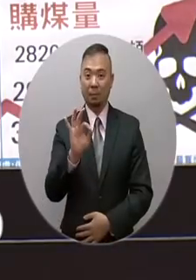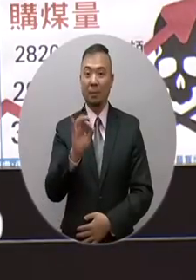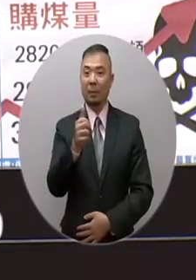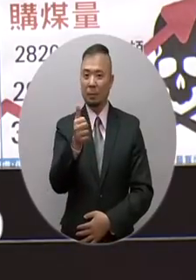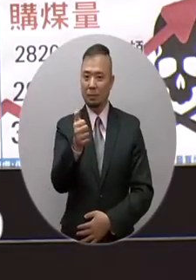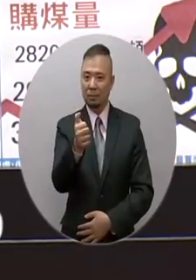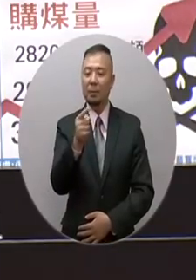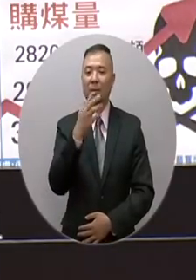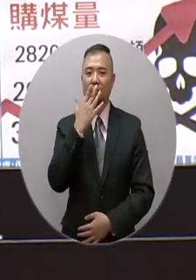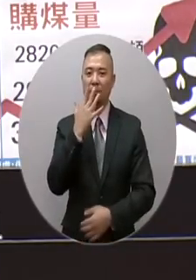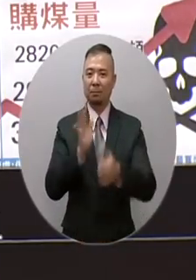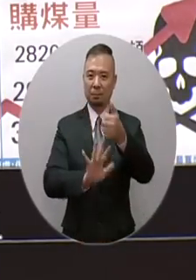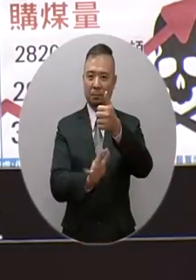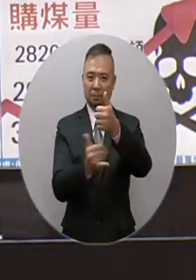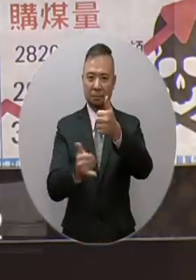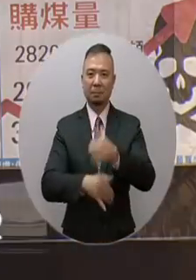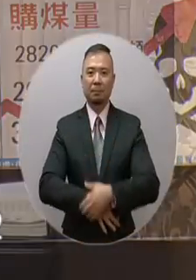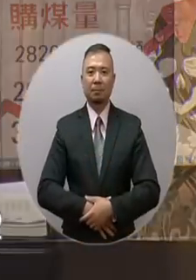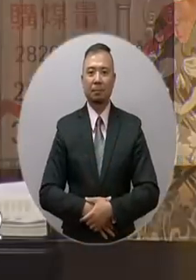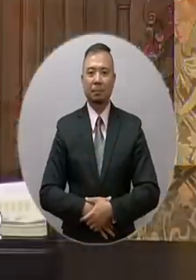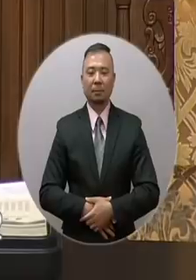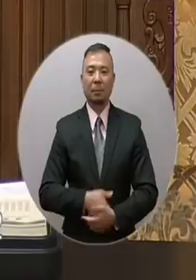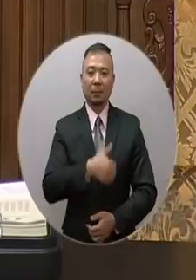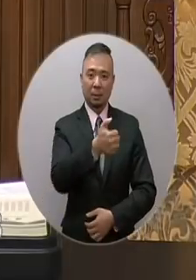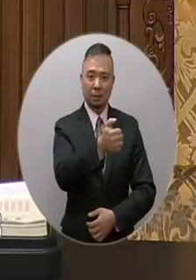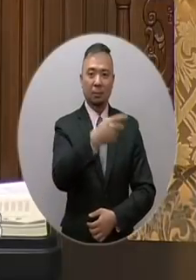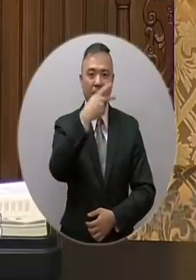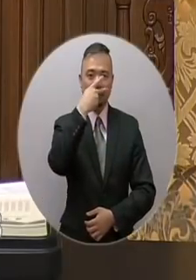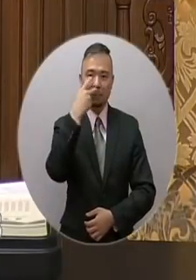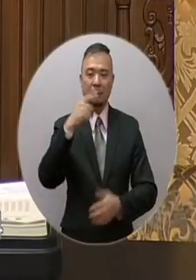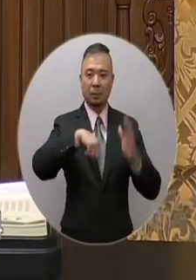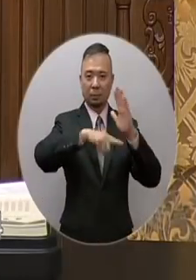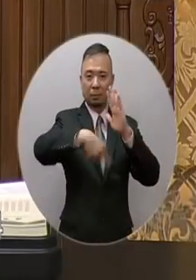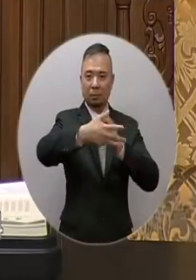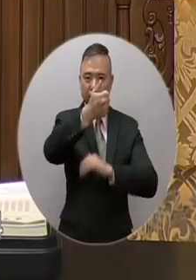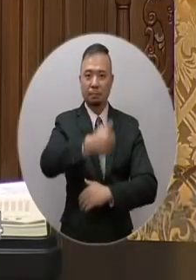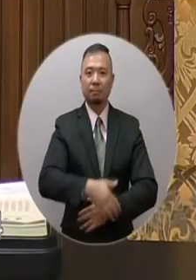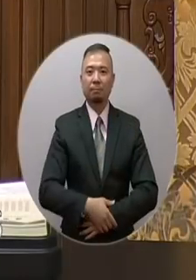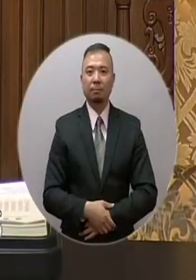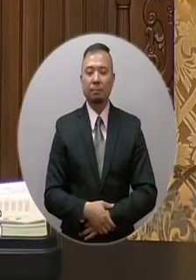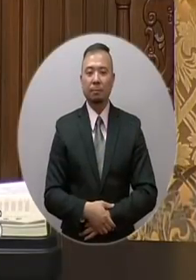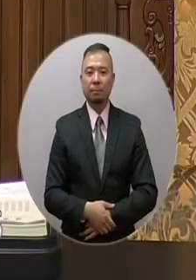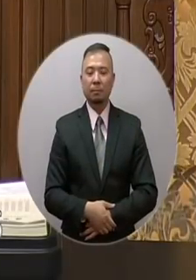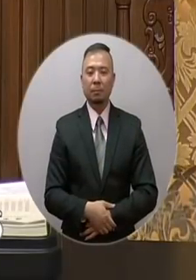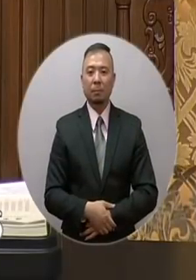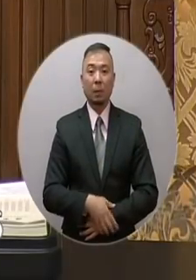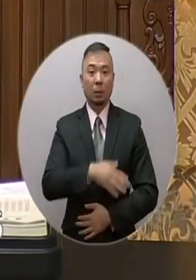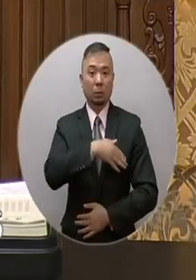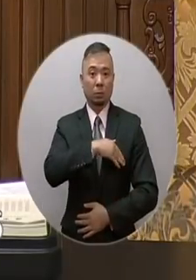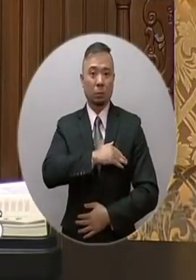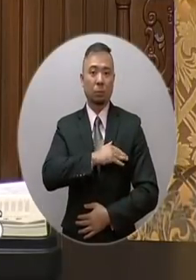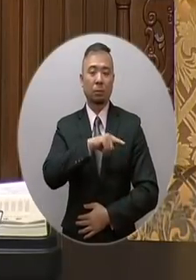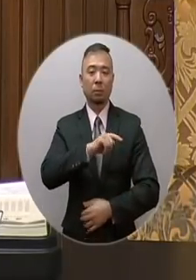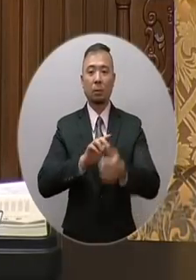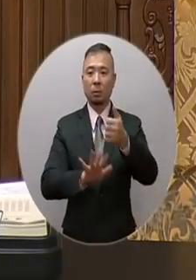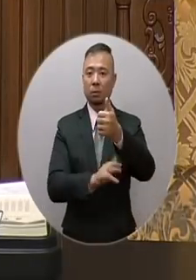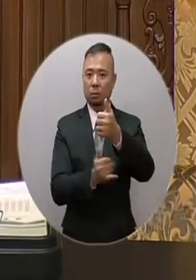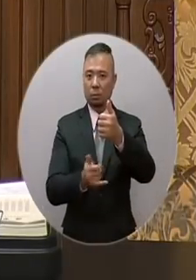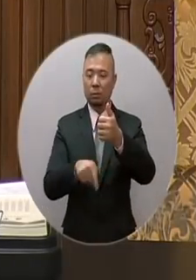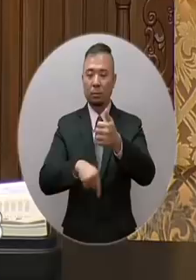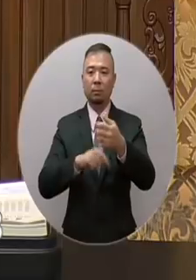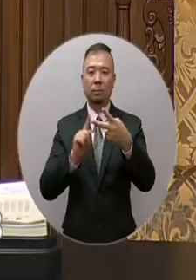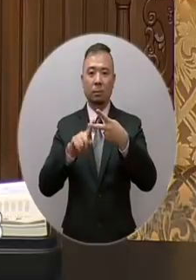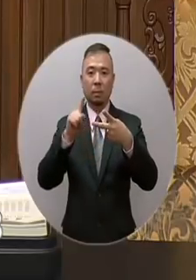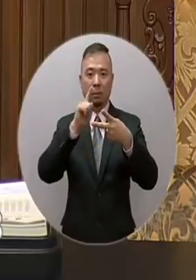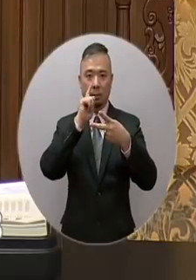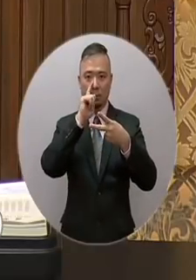谢谢严委员，谢谢赖院长啊。邱委员、太原陈委